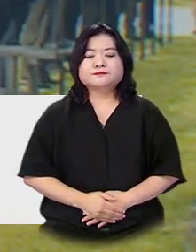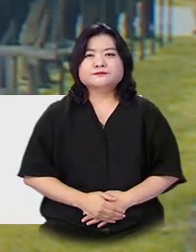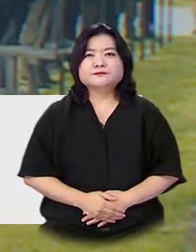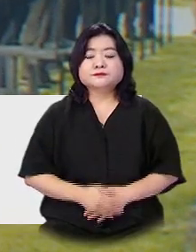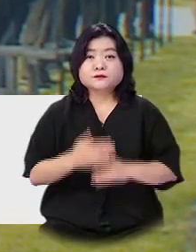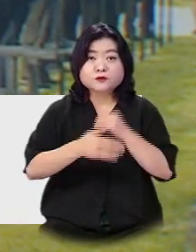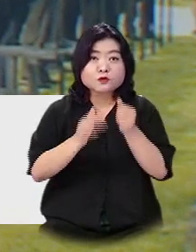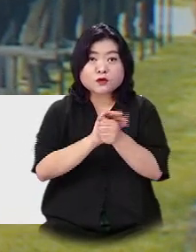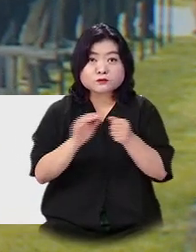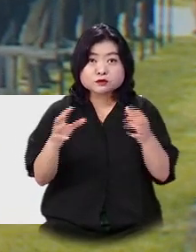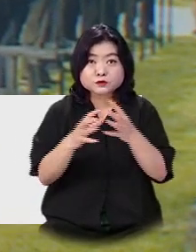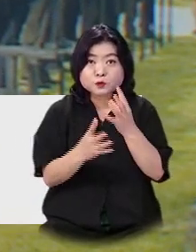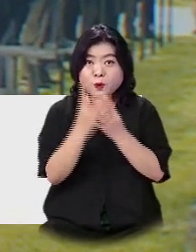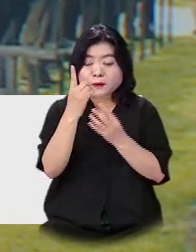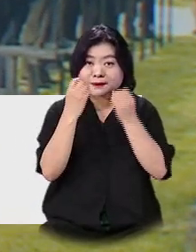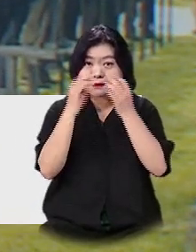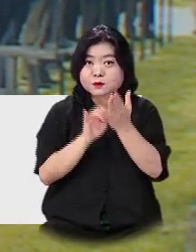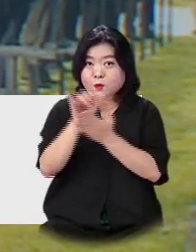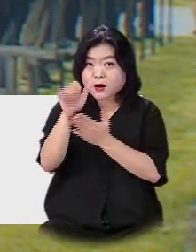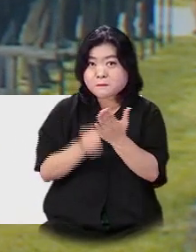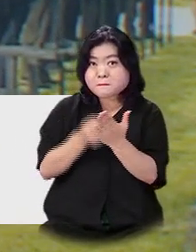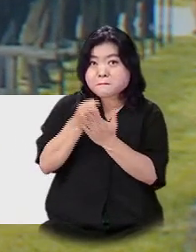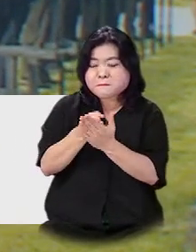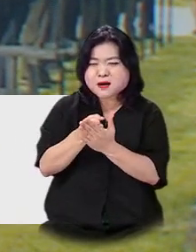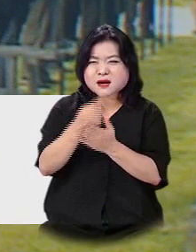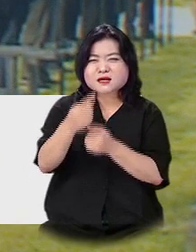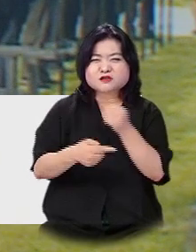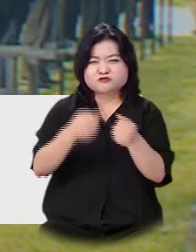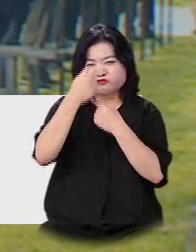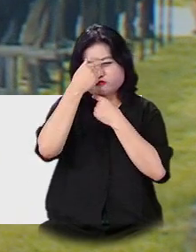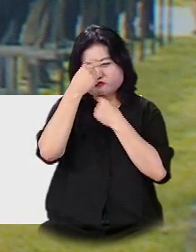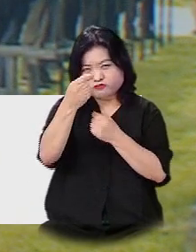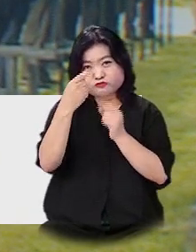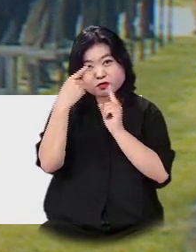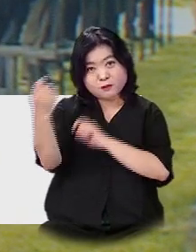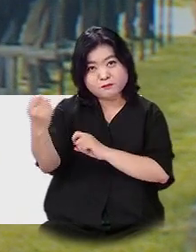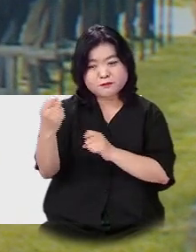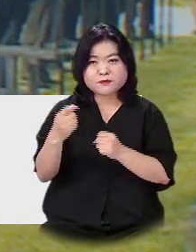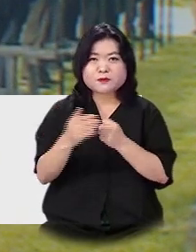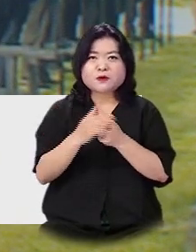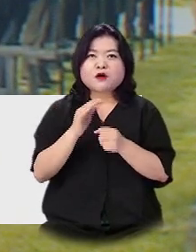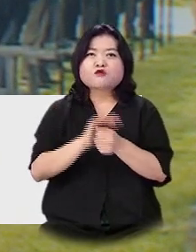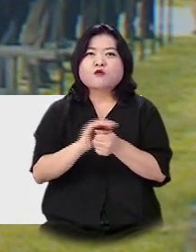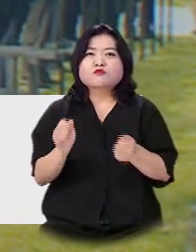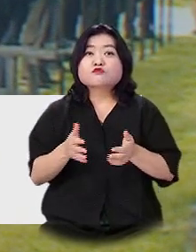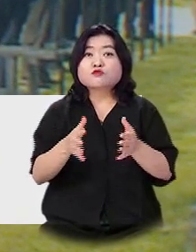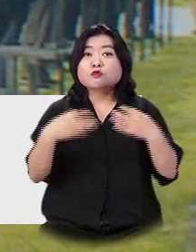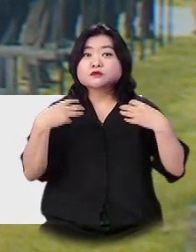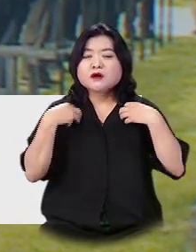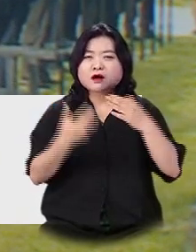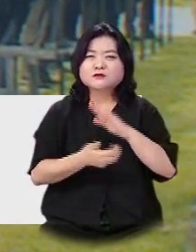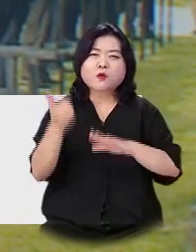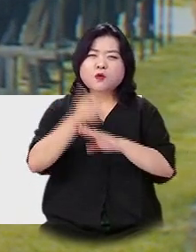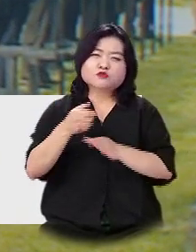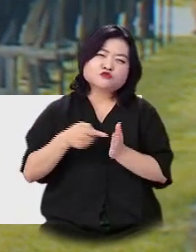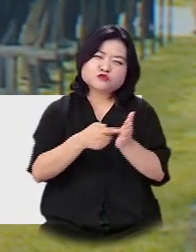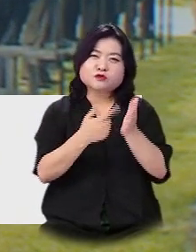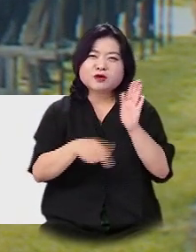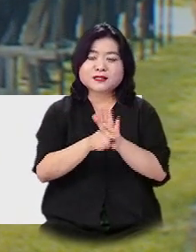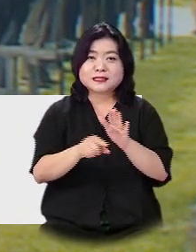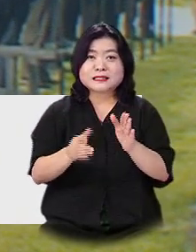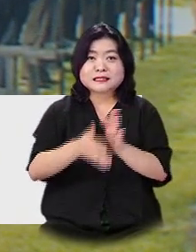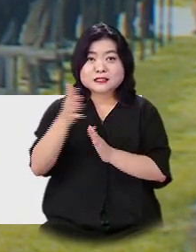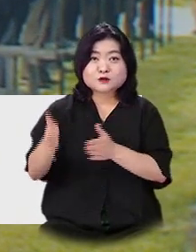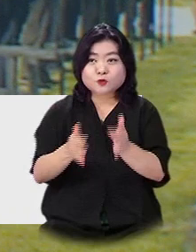대구 경북 통합신공항 이전을 확정한 지 1주년을 맞아 경북도청에서 성공 추진을 기원하는 시도민 다짐 대회가